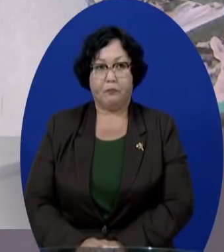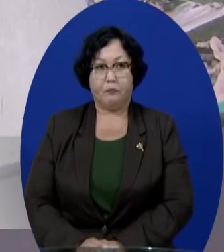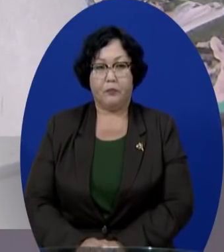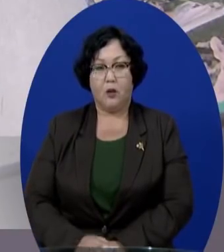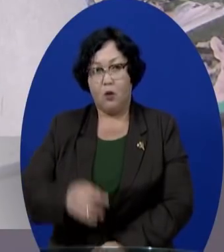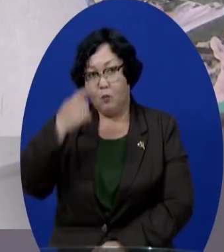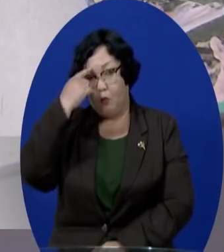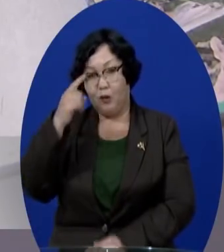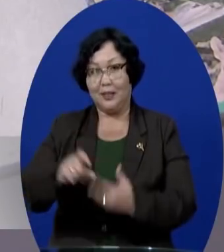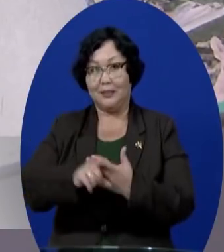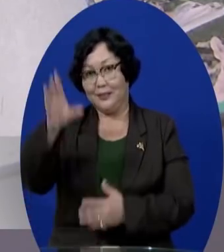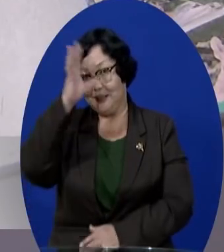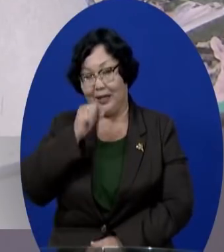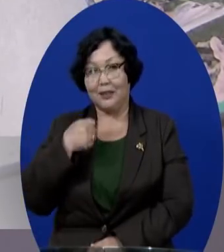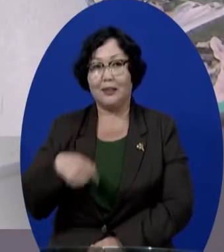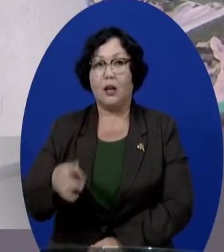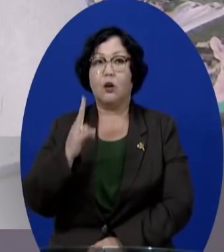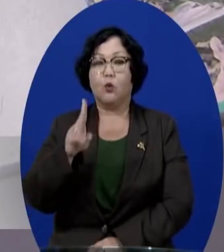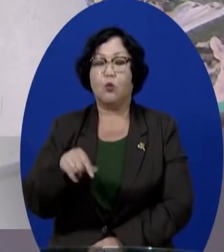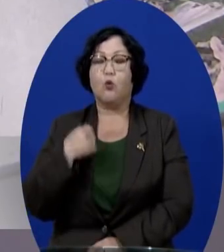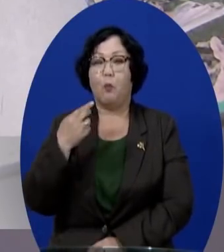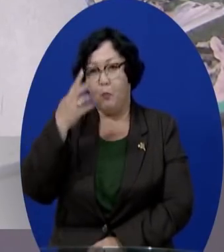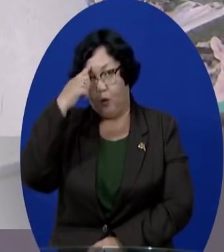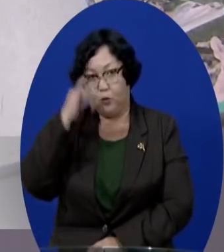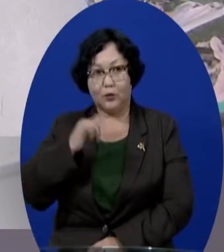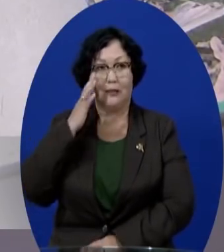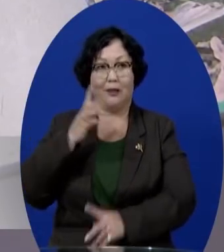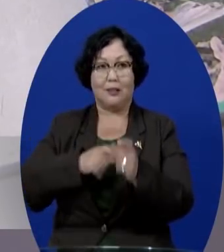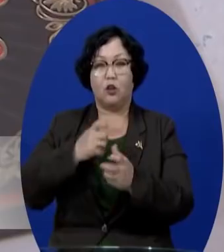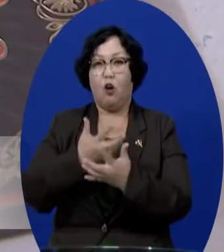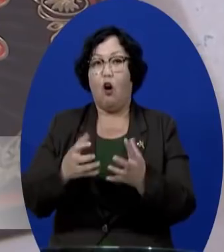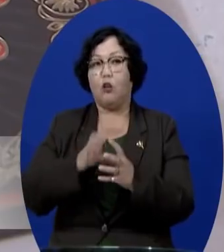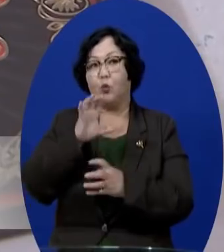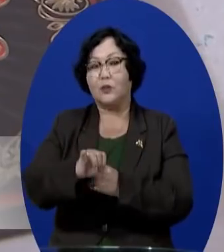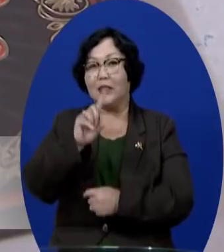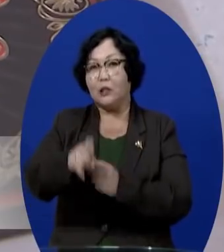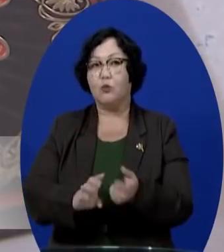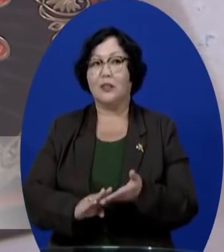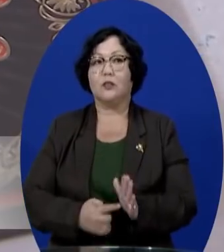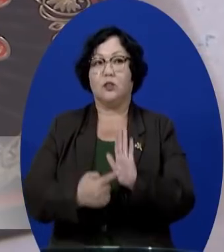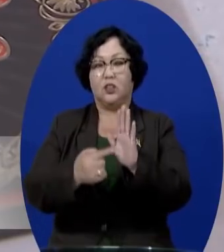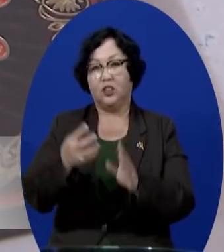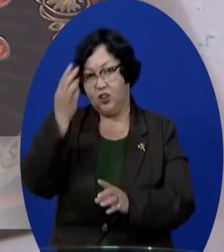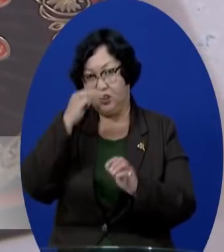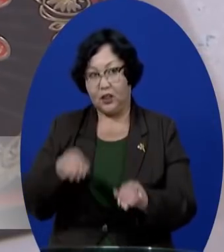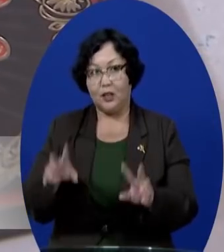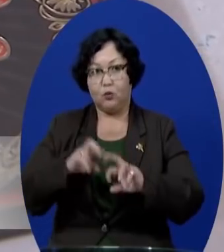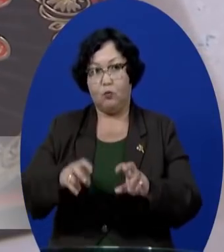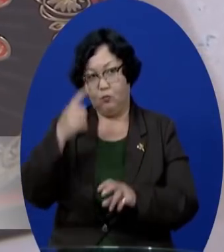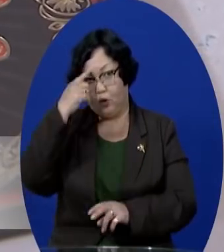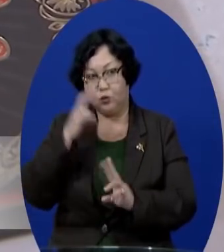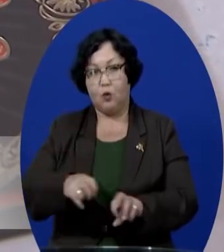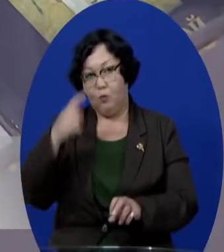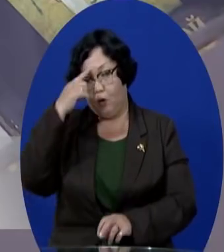Мөн Монголын элчин сайд нарын клуб Монгол улсын гадаад харилцааг олон улсад илүү таниулах Чингис хаан судлал Монгол судлалыг Монголдо